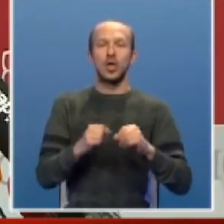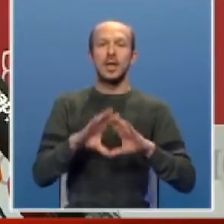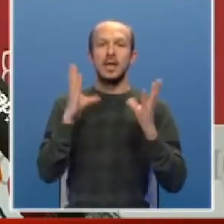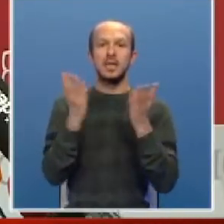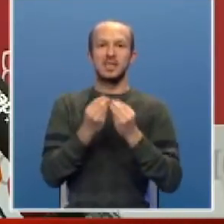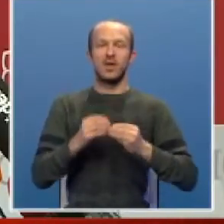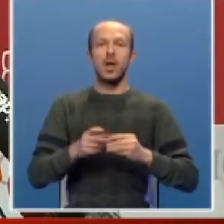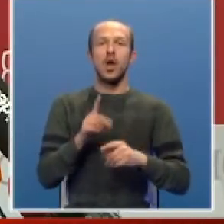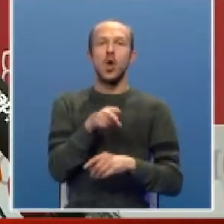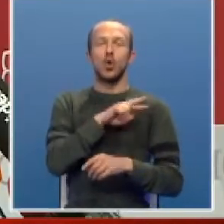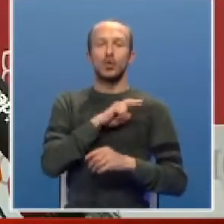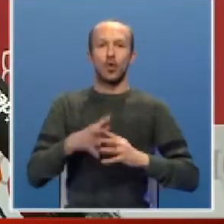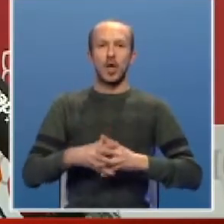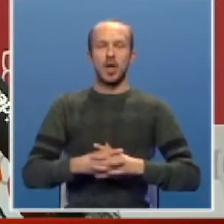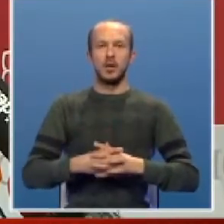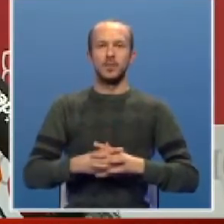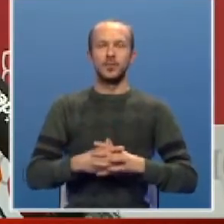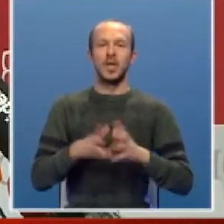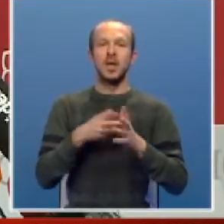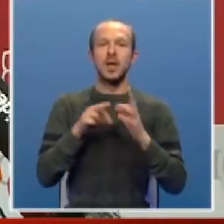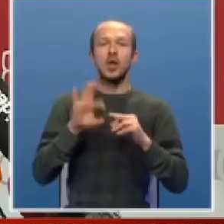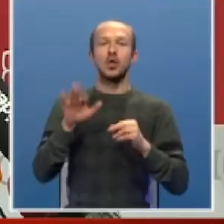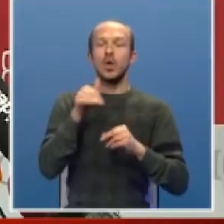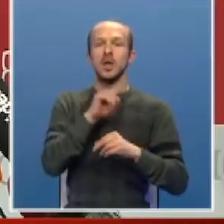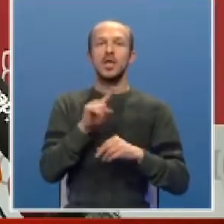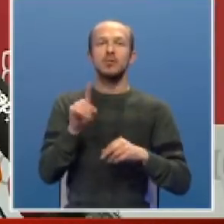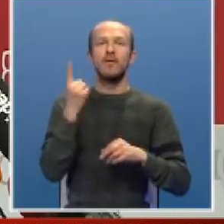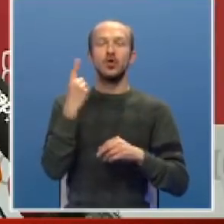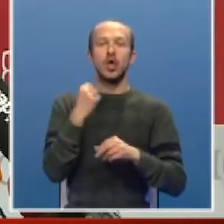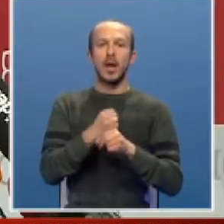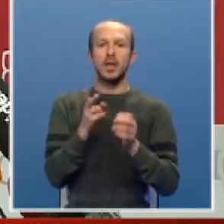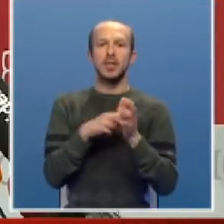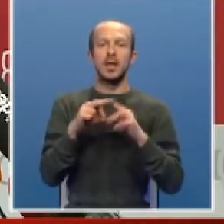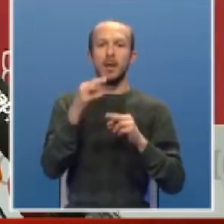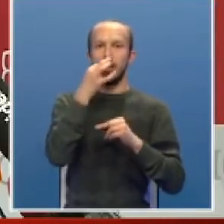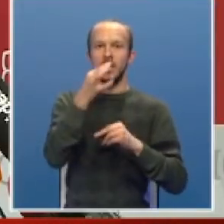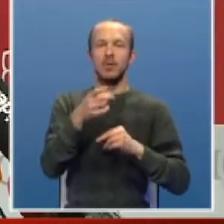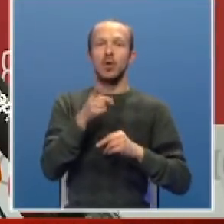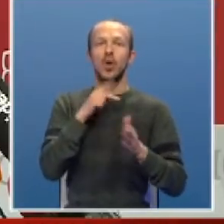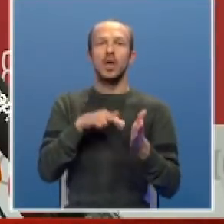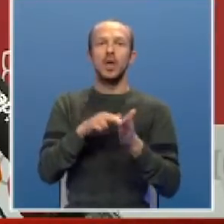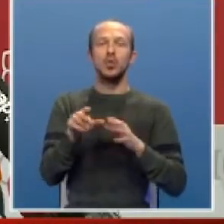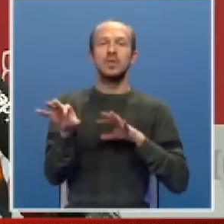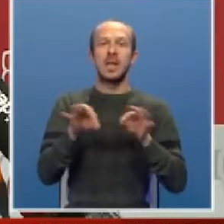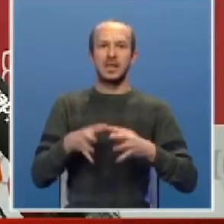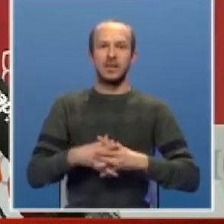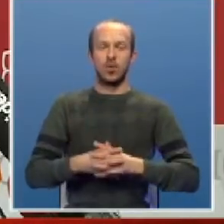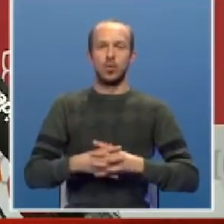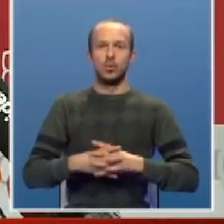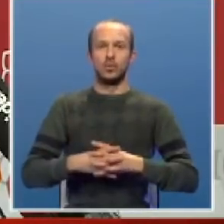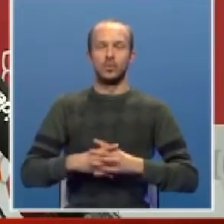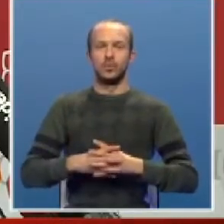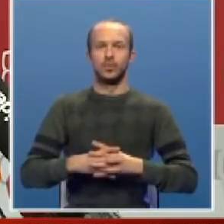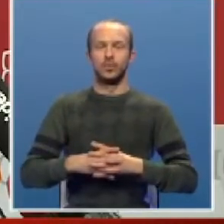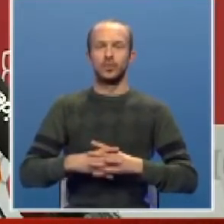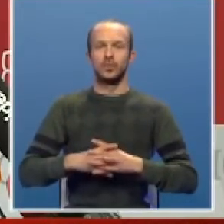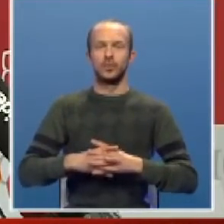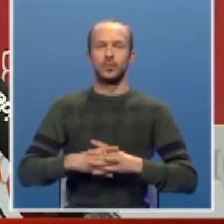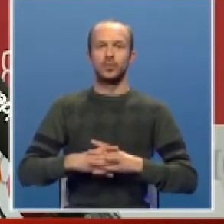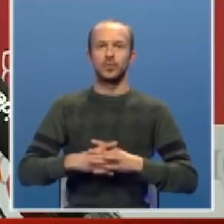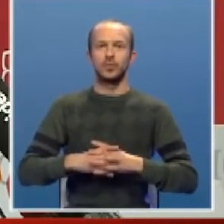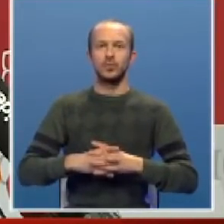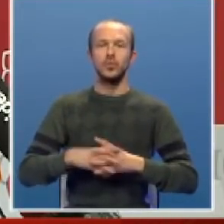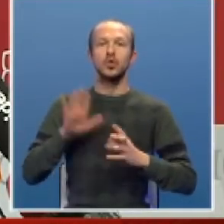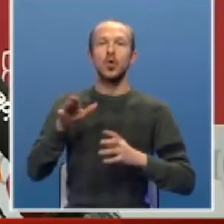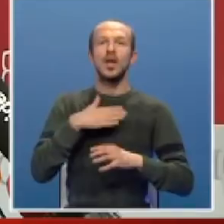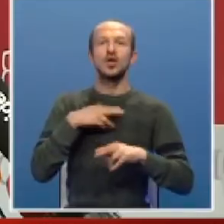sve odgovori na to i nećemo više raditi na pitanjima koji idu selektivno zato. To